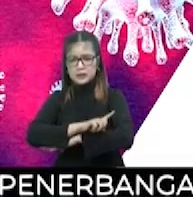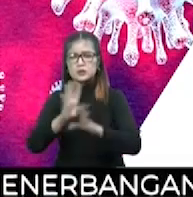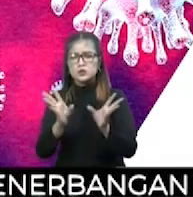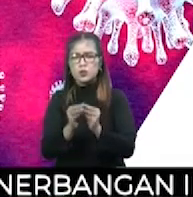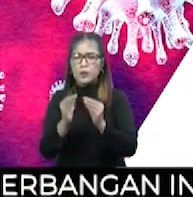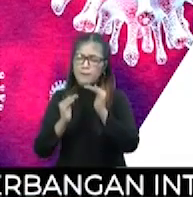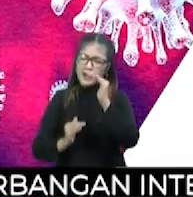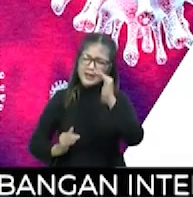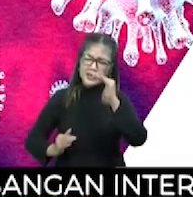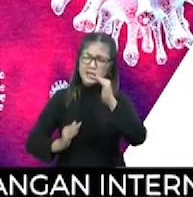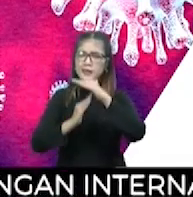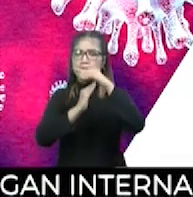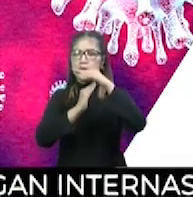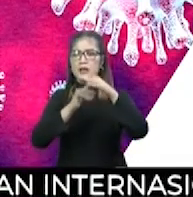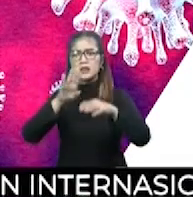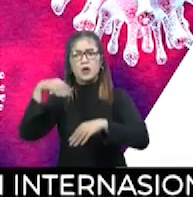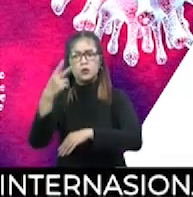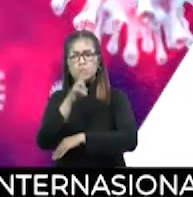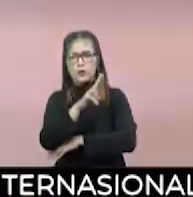selama tahun 2022.